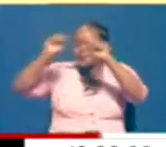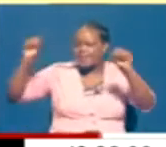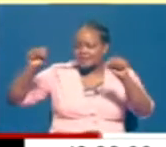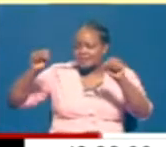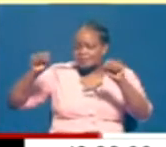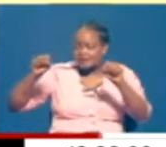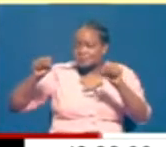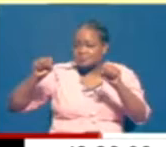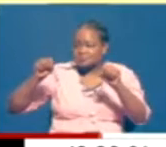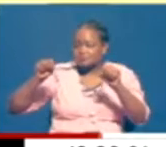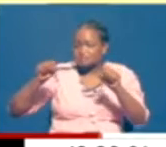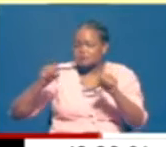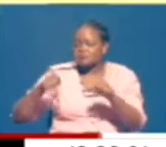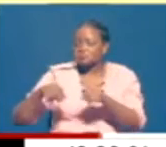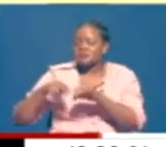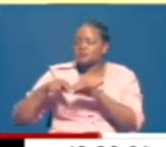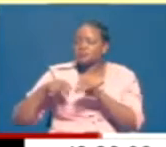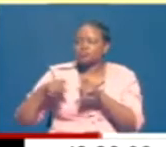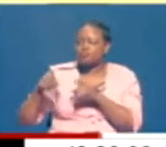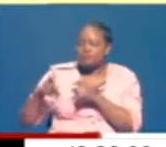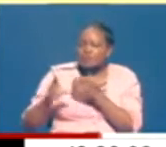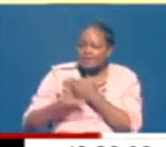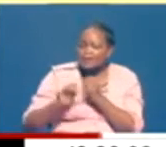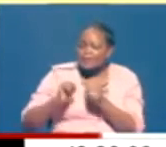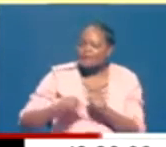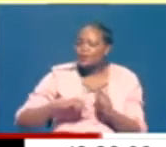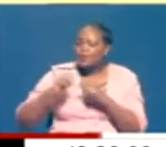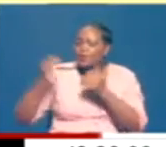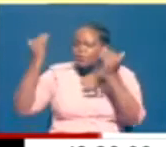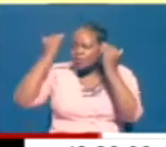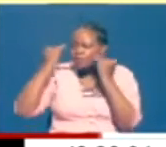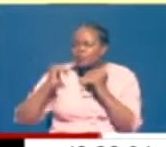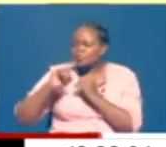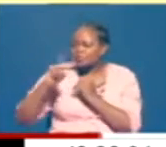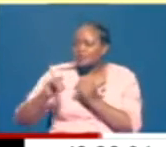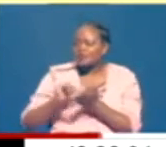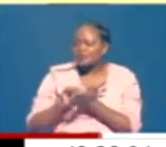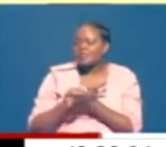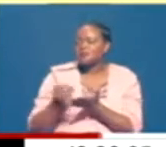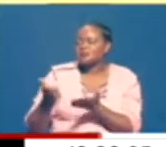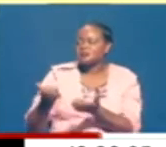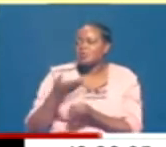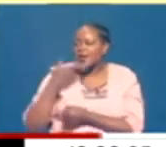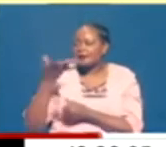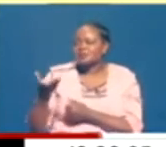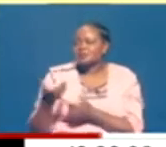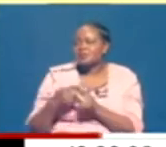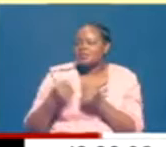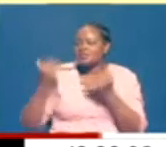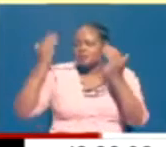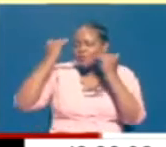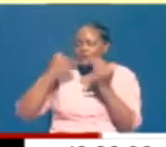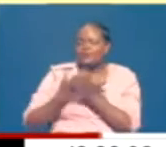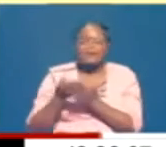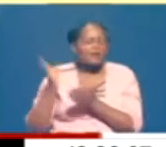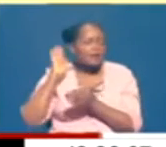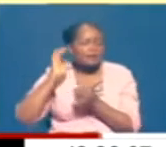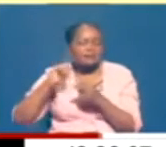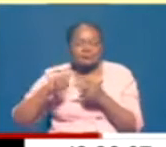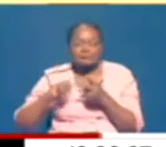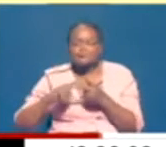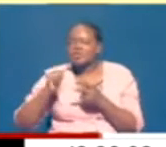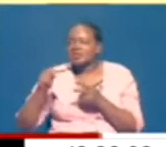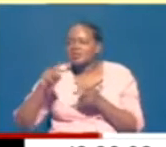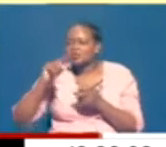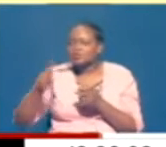kama rais. Na hiyo ni swali lingine ambaye hiyo court of appeal walisikiza. Alafu kulikuwa tena na